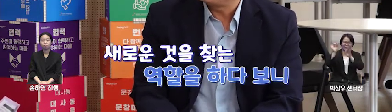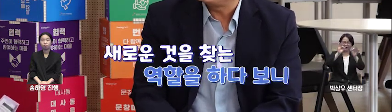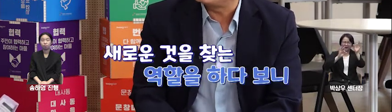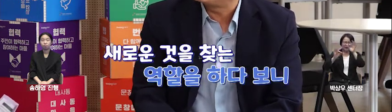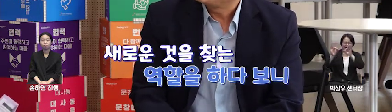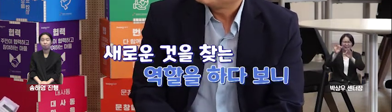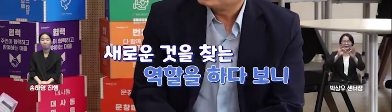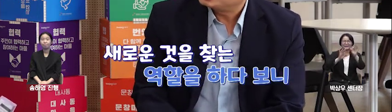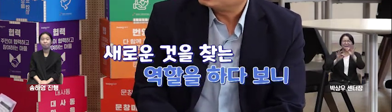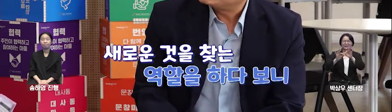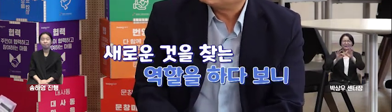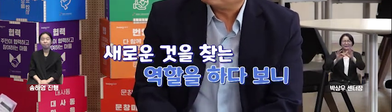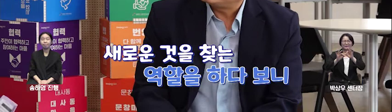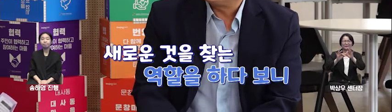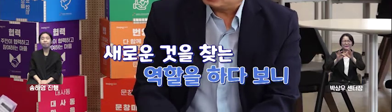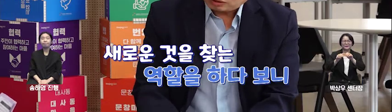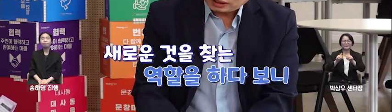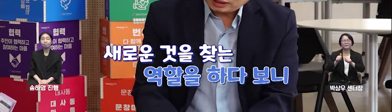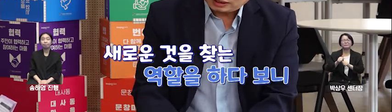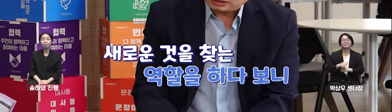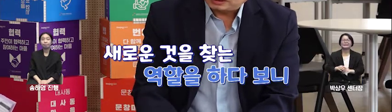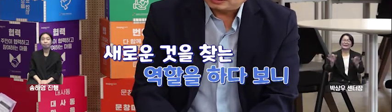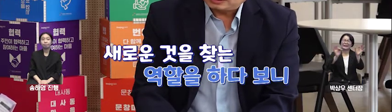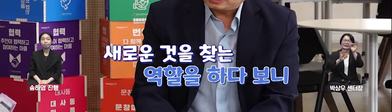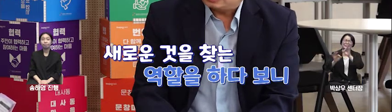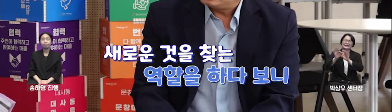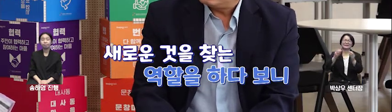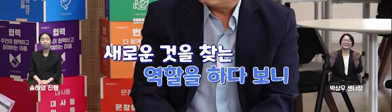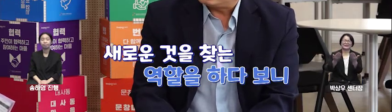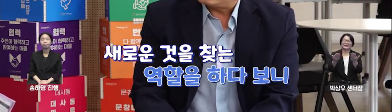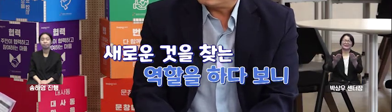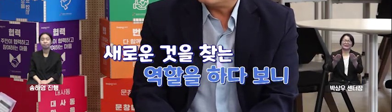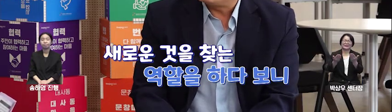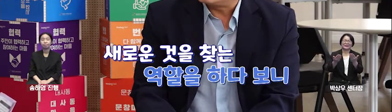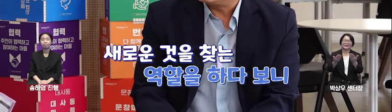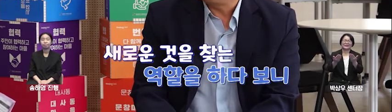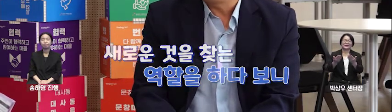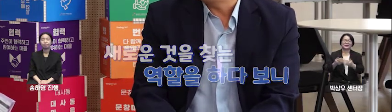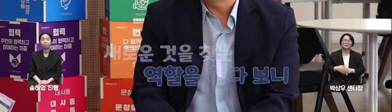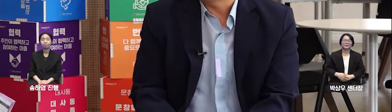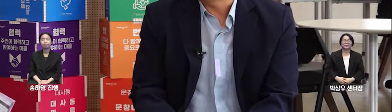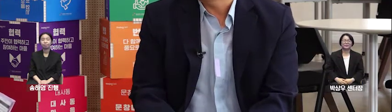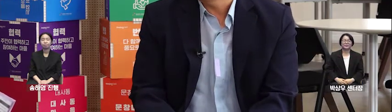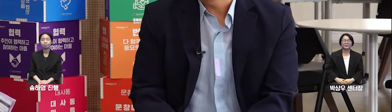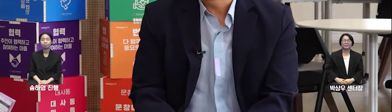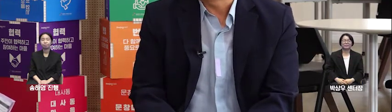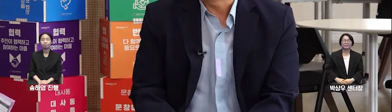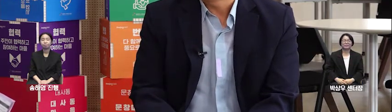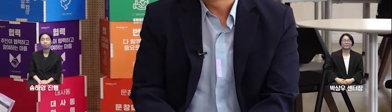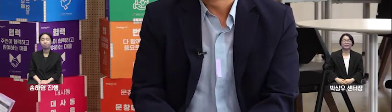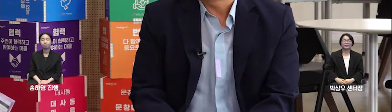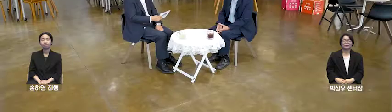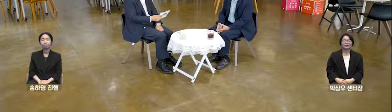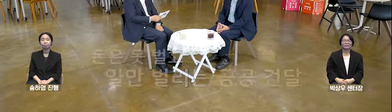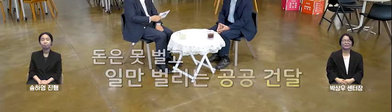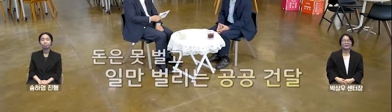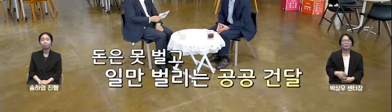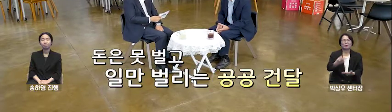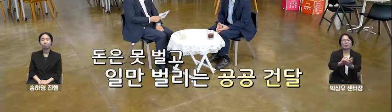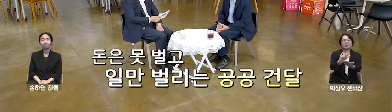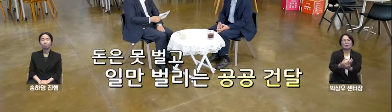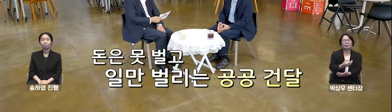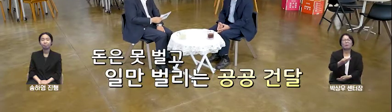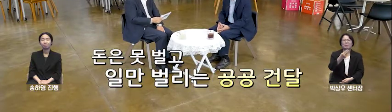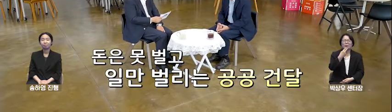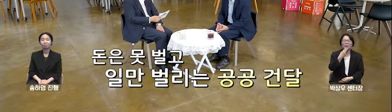좀 떠다니는 뭐 이런 역할들을 하다 보니까 좀 돈은 못